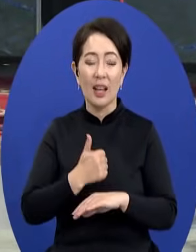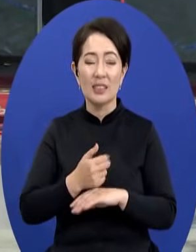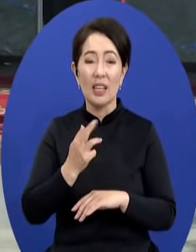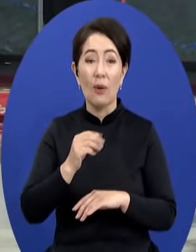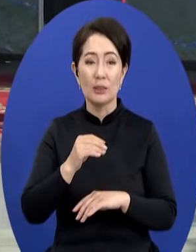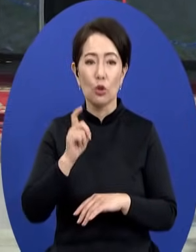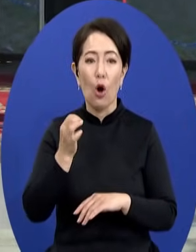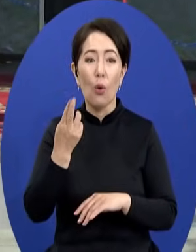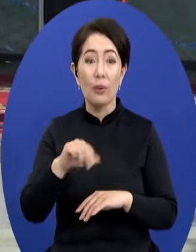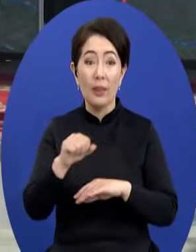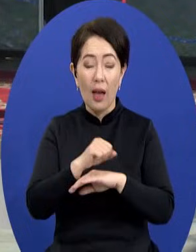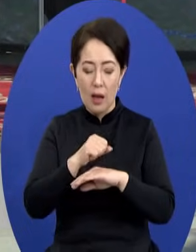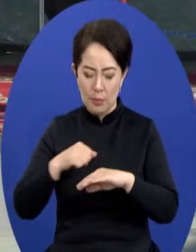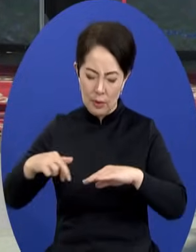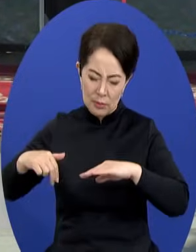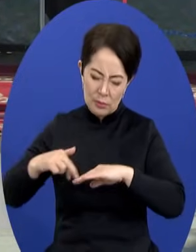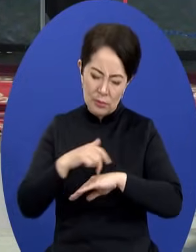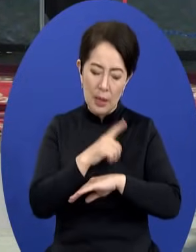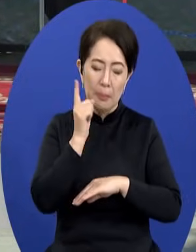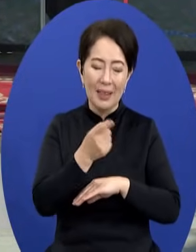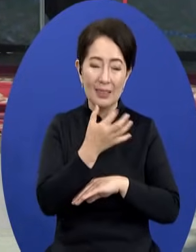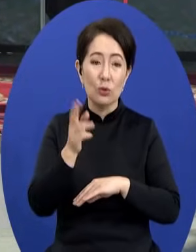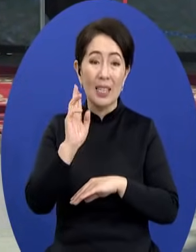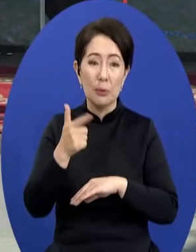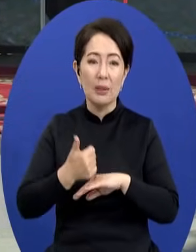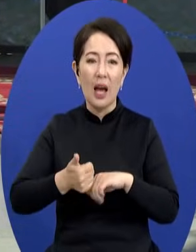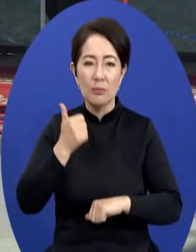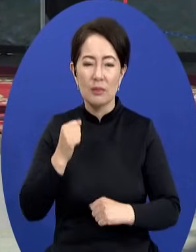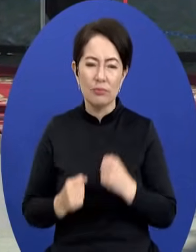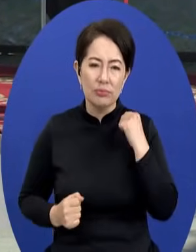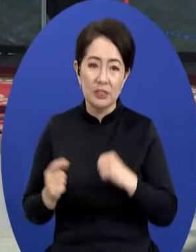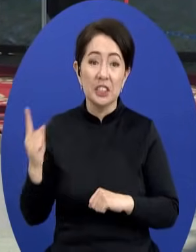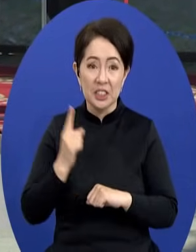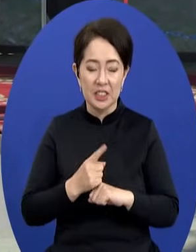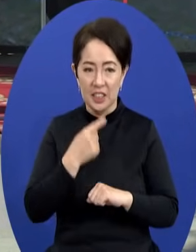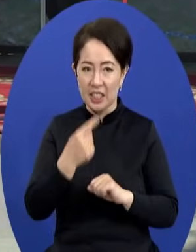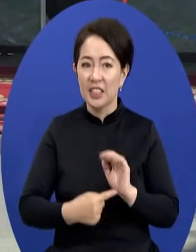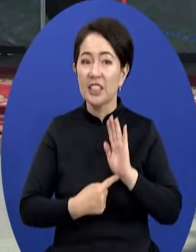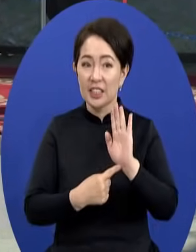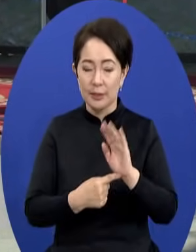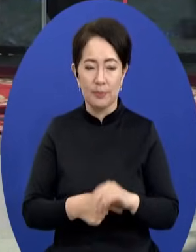Ховд аймгаас Улаанбаатар хүртэл 1500 км замыг амжилттай дуулж ирснийг илтгэе.